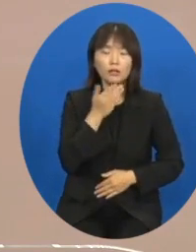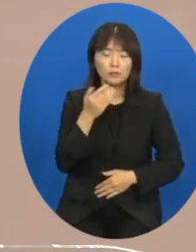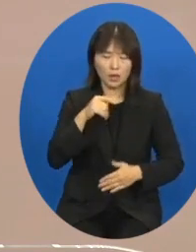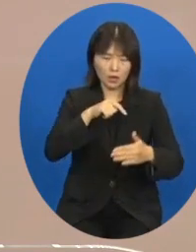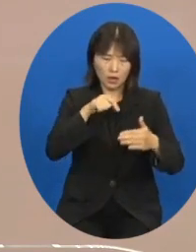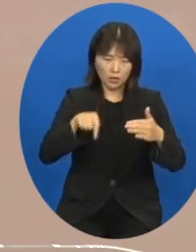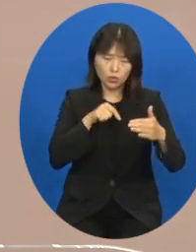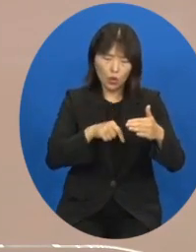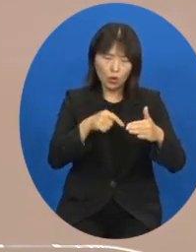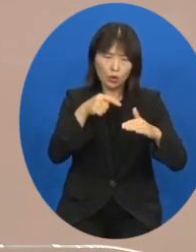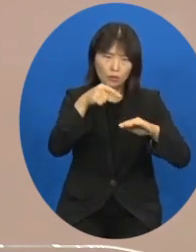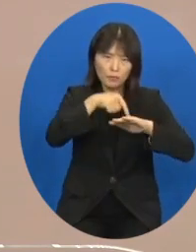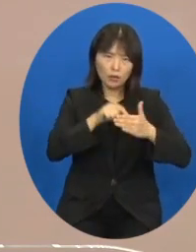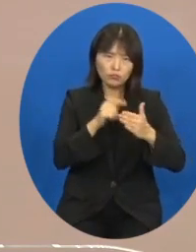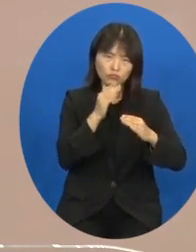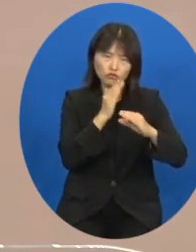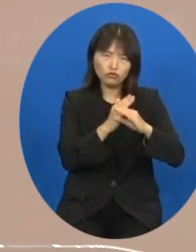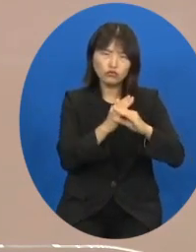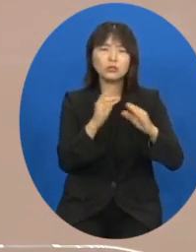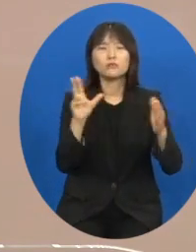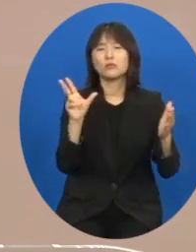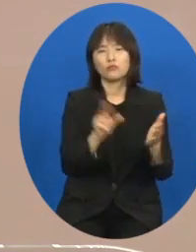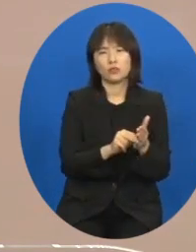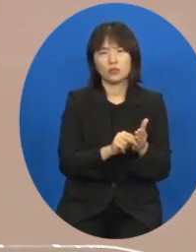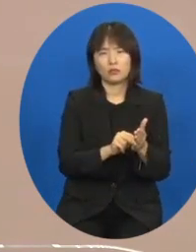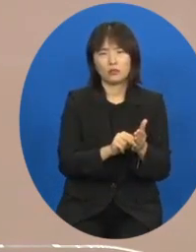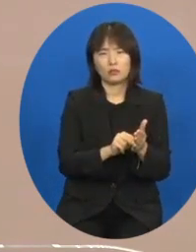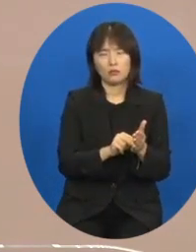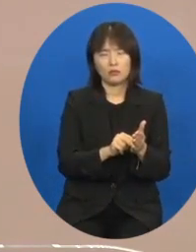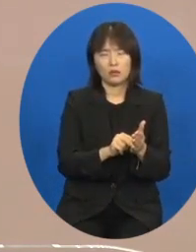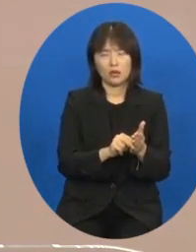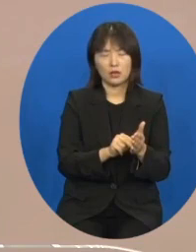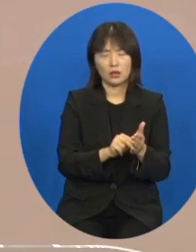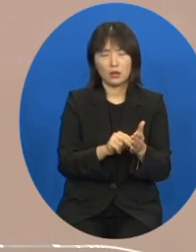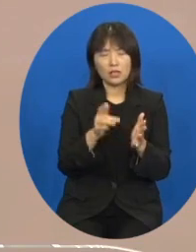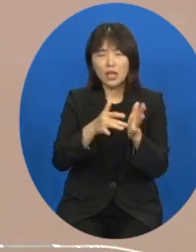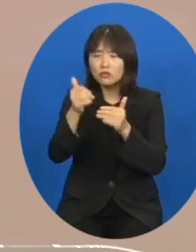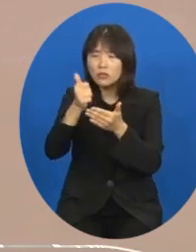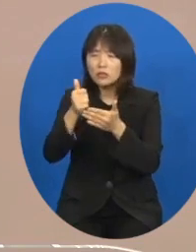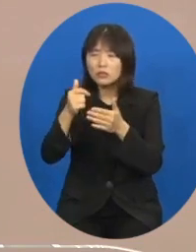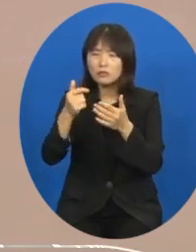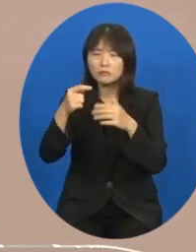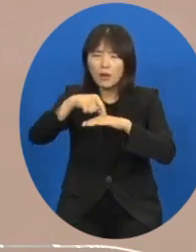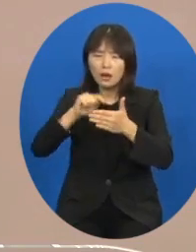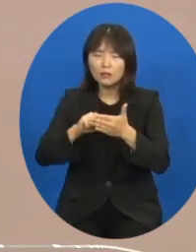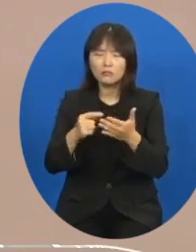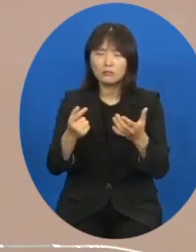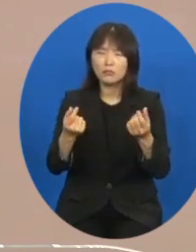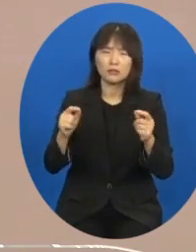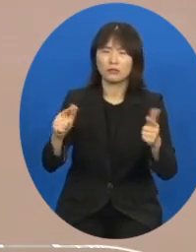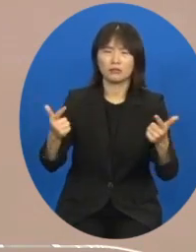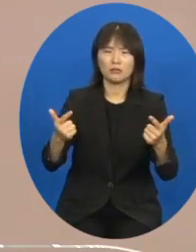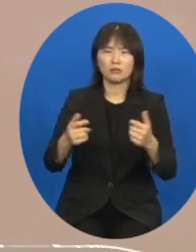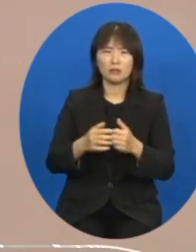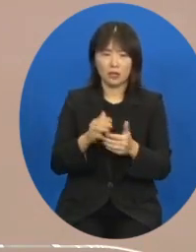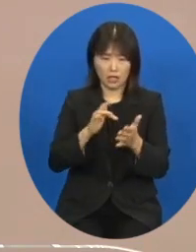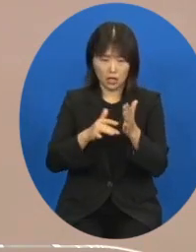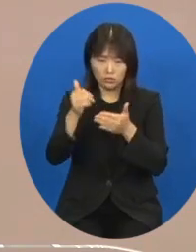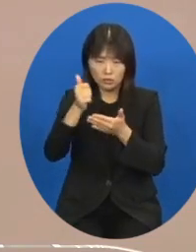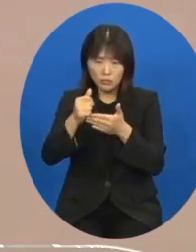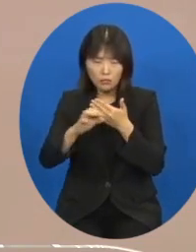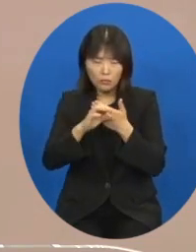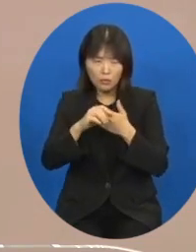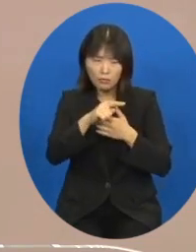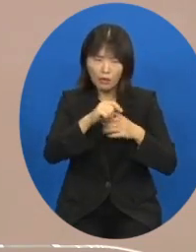속마음의 중심이 문제였던 거예요. 전혀 예수님의 마음이 아니잖아요. 예수님이라면 그렇게 할 수가